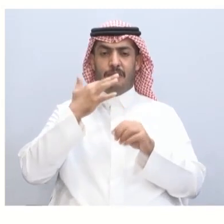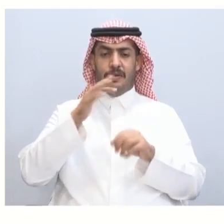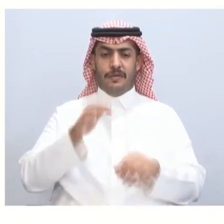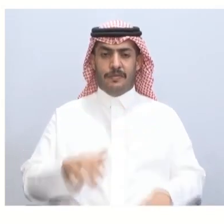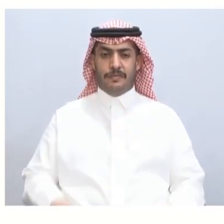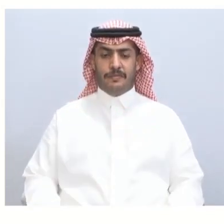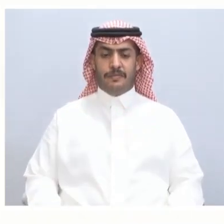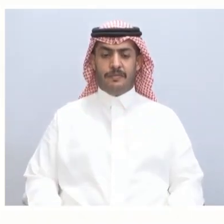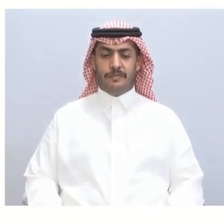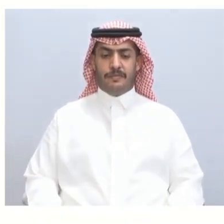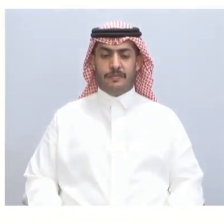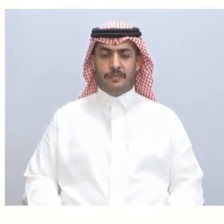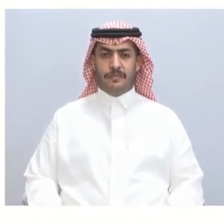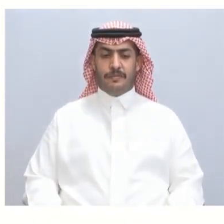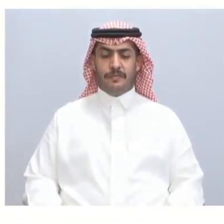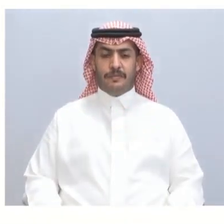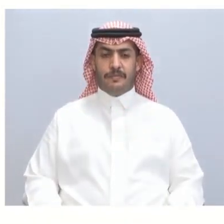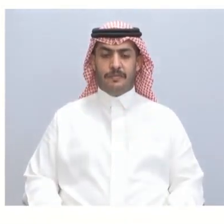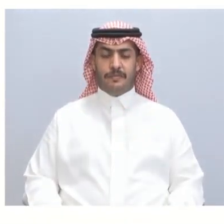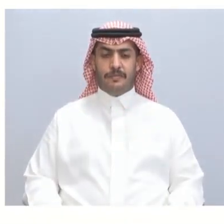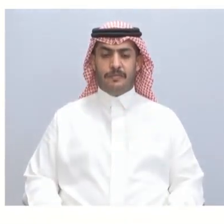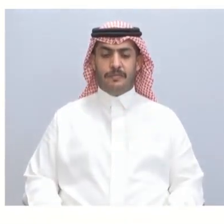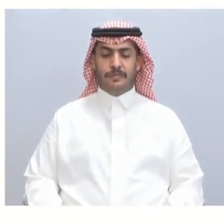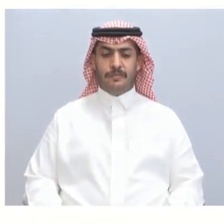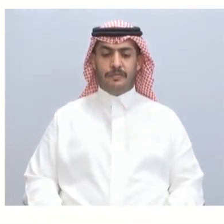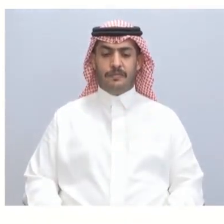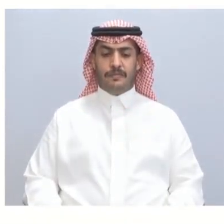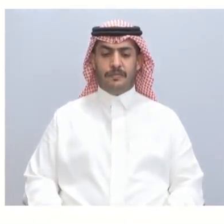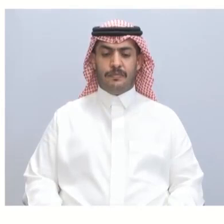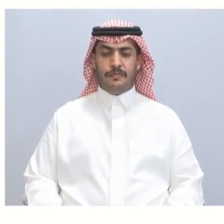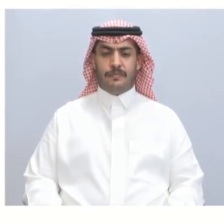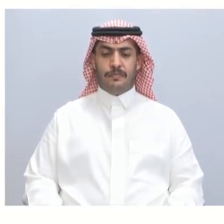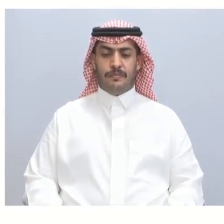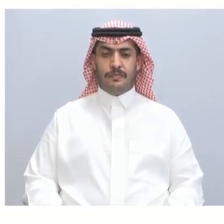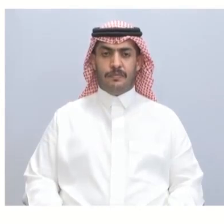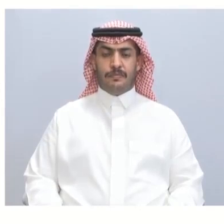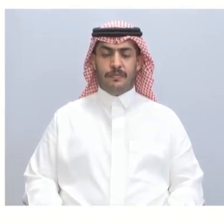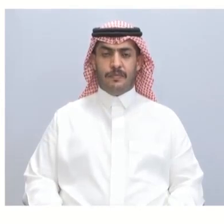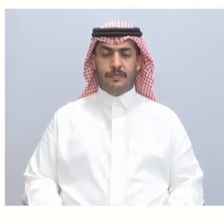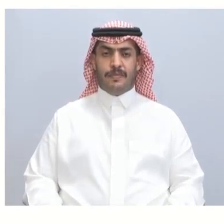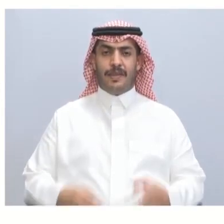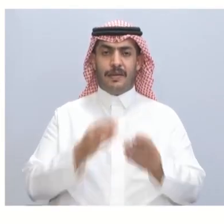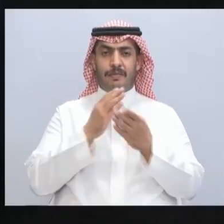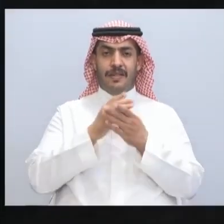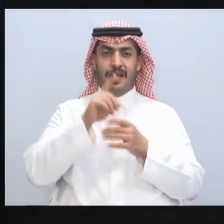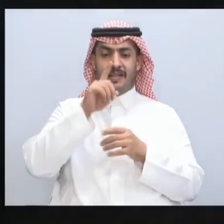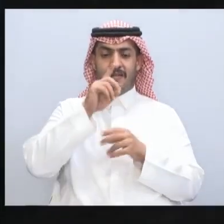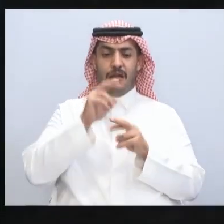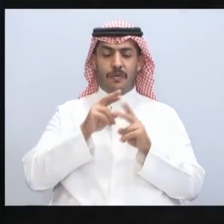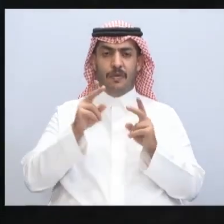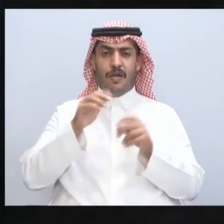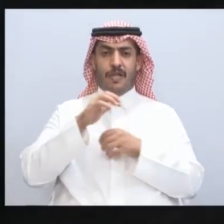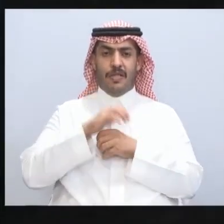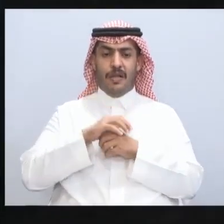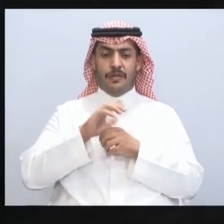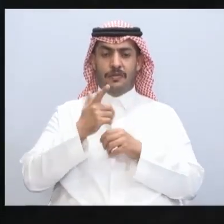ومستمره اخر بطاقه هي البطاقه الصفراء انواع الضغوط